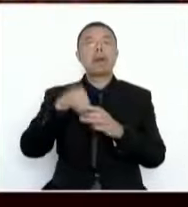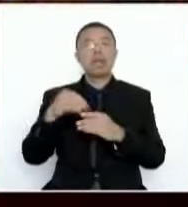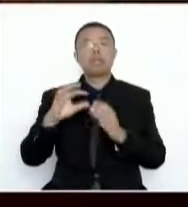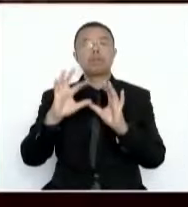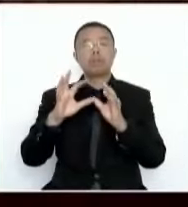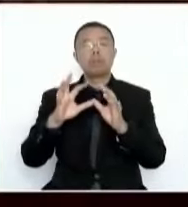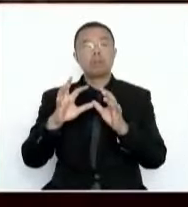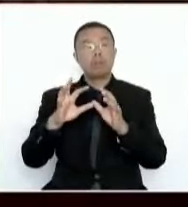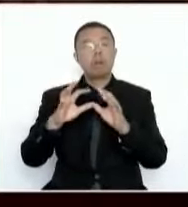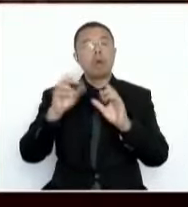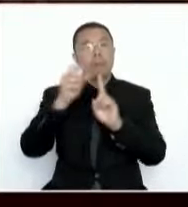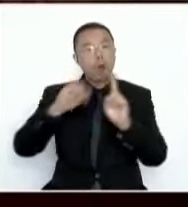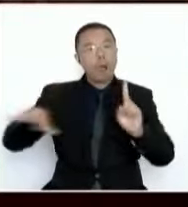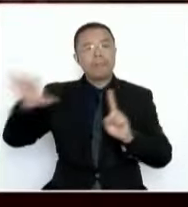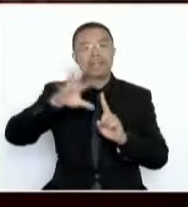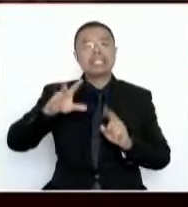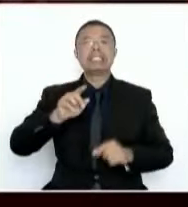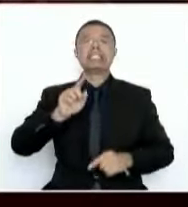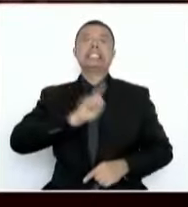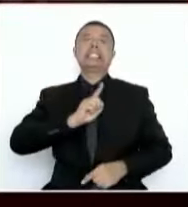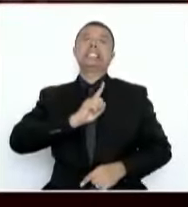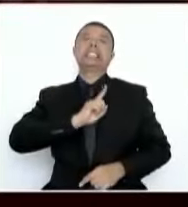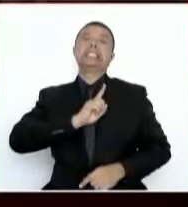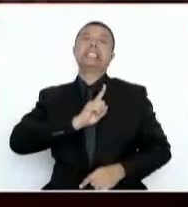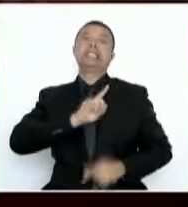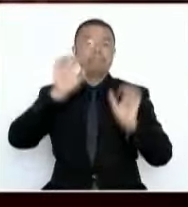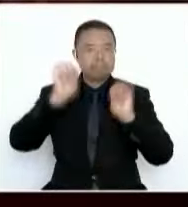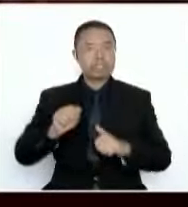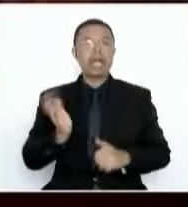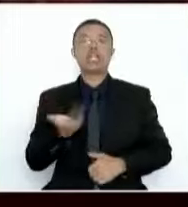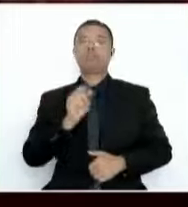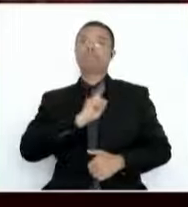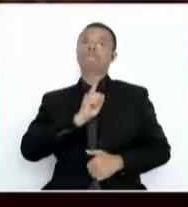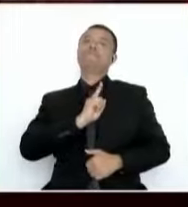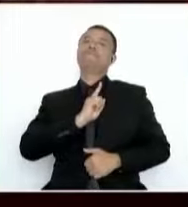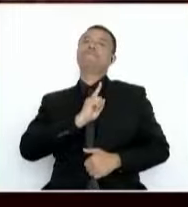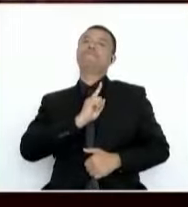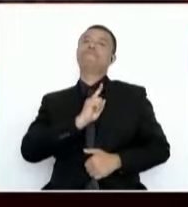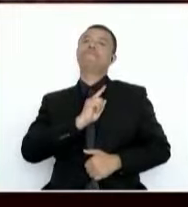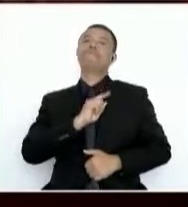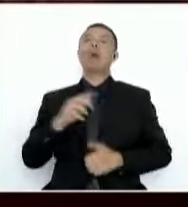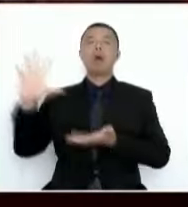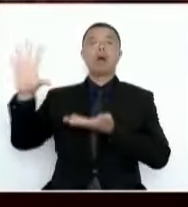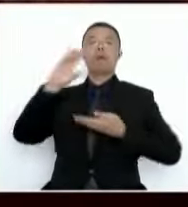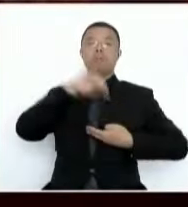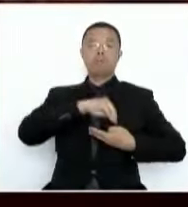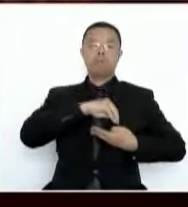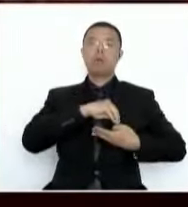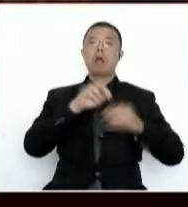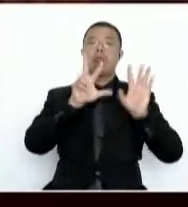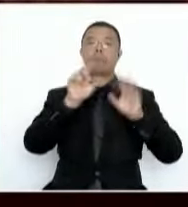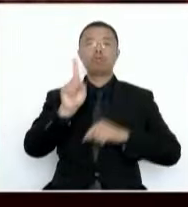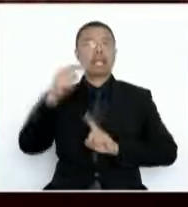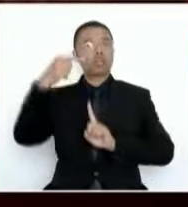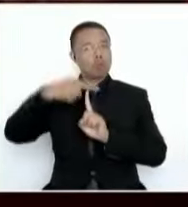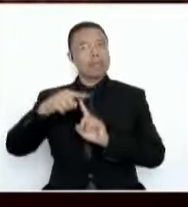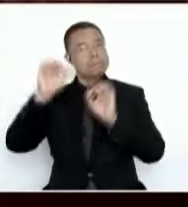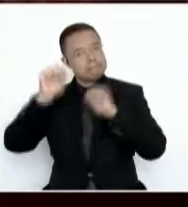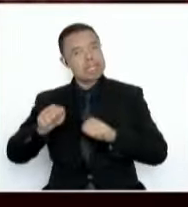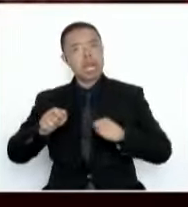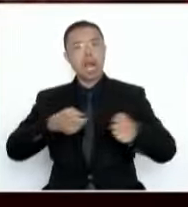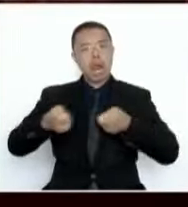kategori provinsi Mandiri dia bisa hidup mandiri sendiri dengan APBD yang hampir 81 triliun